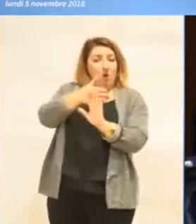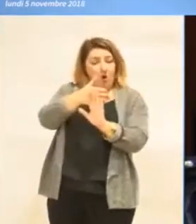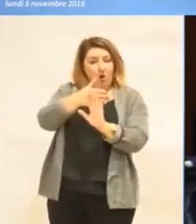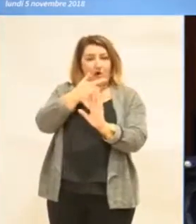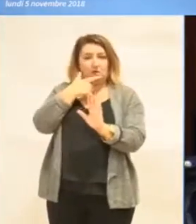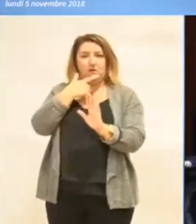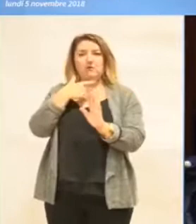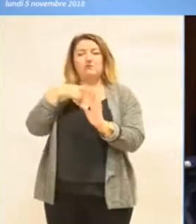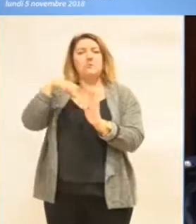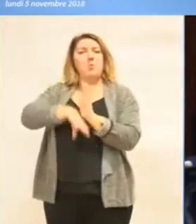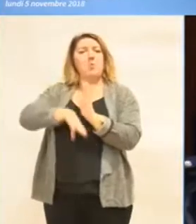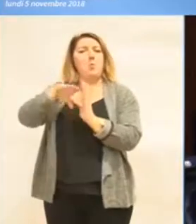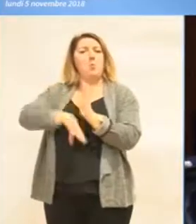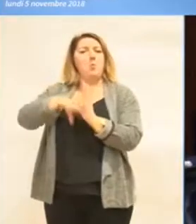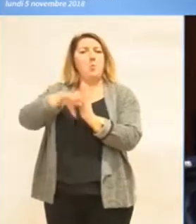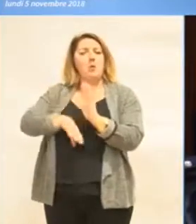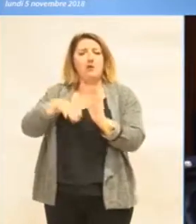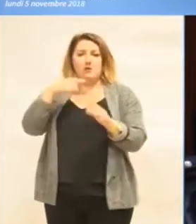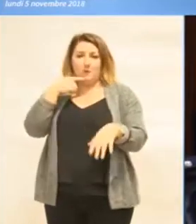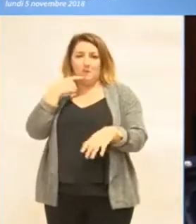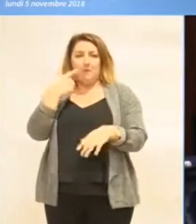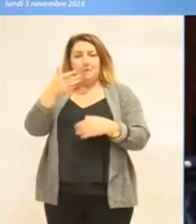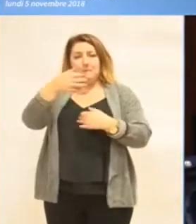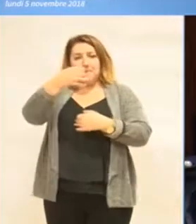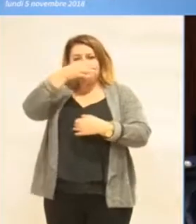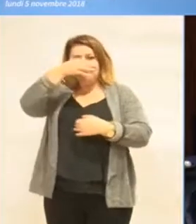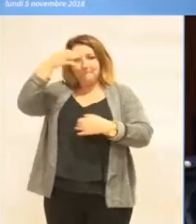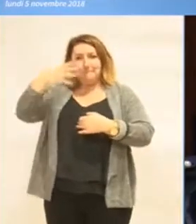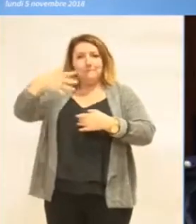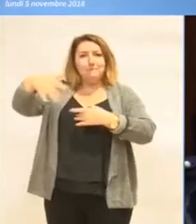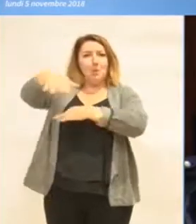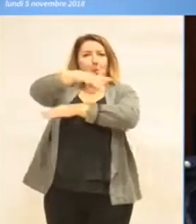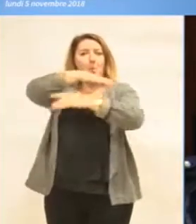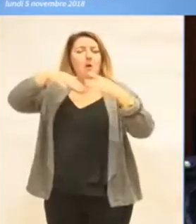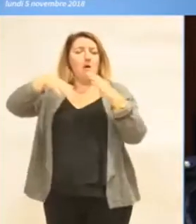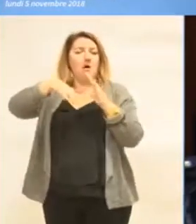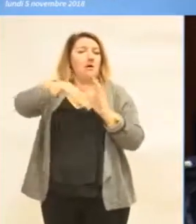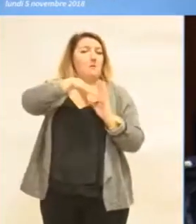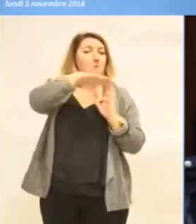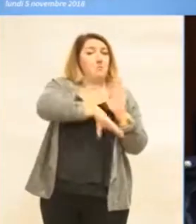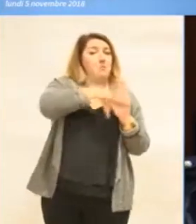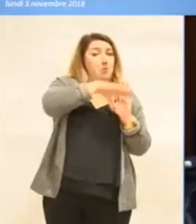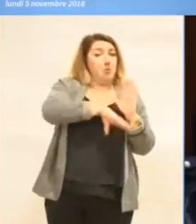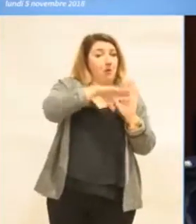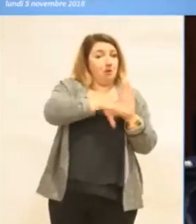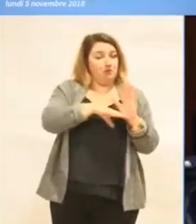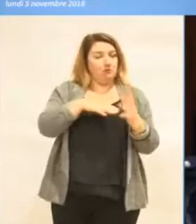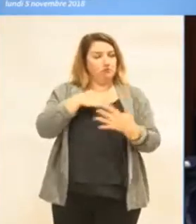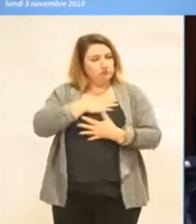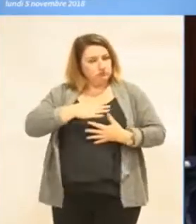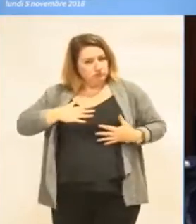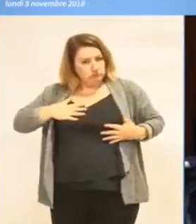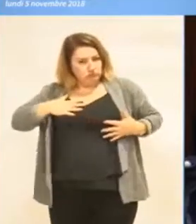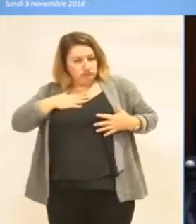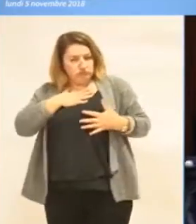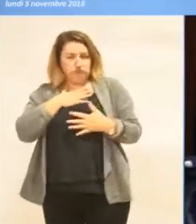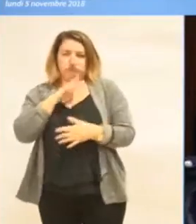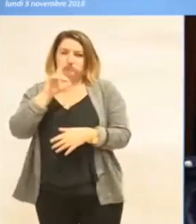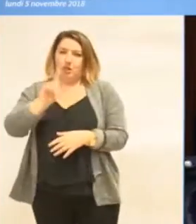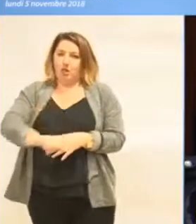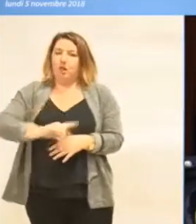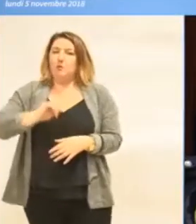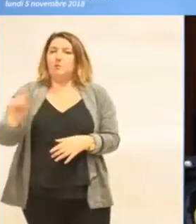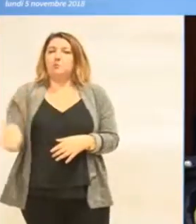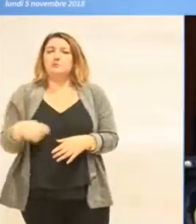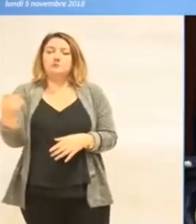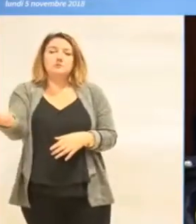niveaux de concentration des polluants à ne pas dépasser, ce dont nous pouvons tous nous réjouir. Les démarches